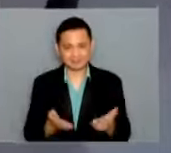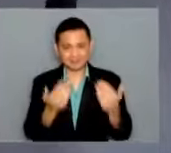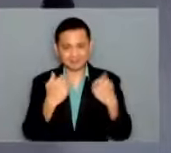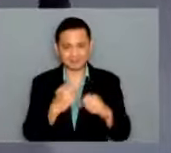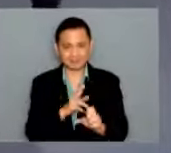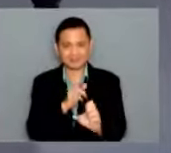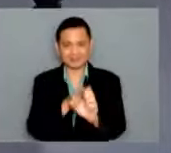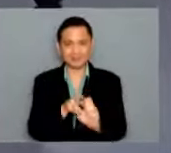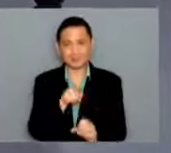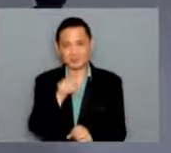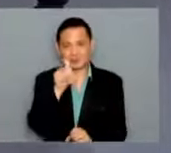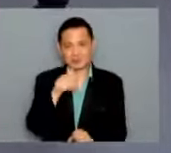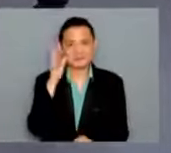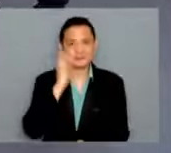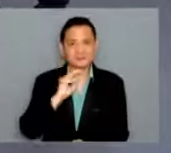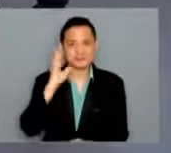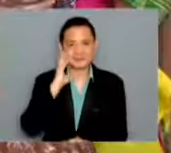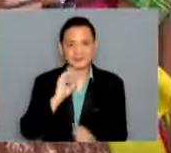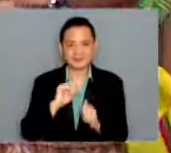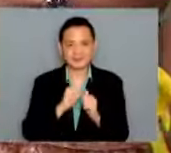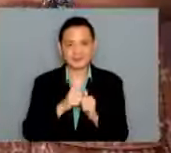ninyo malampasan ang mga challenges na ito.